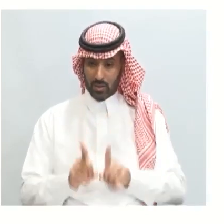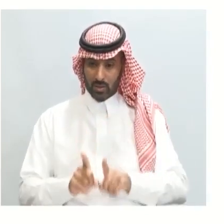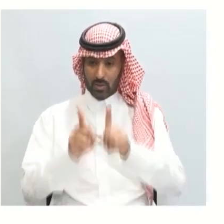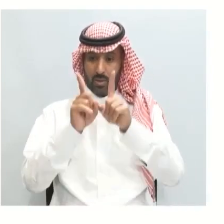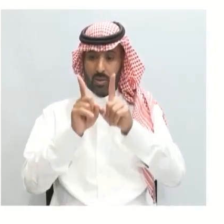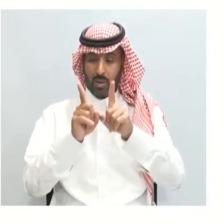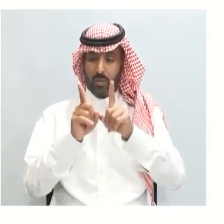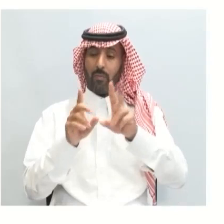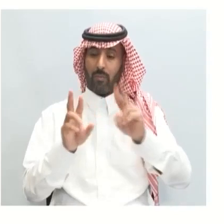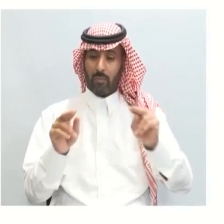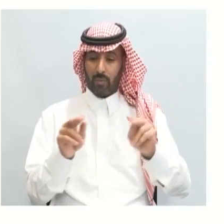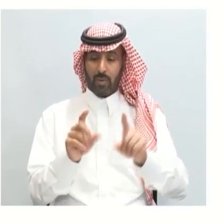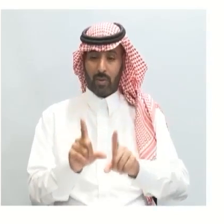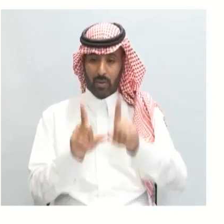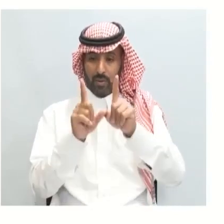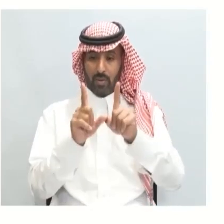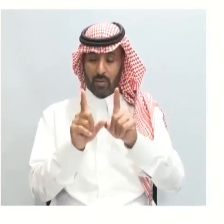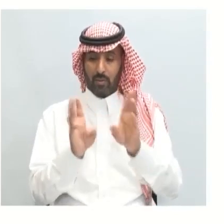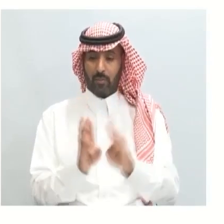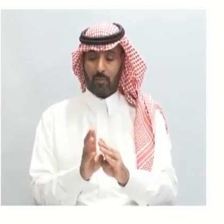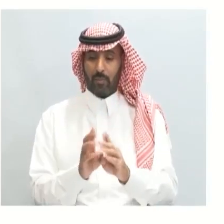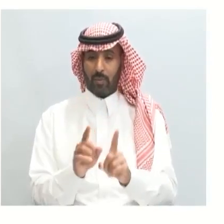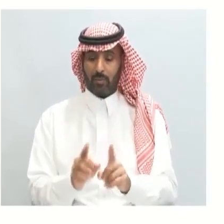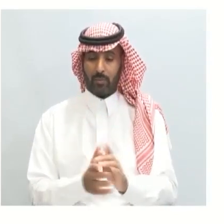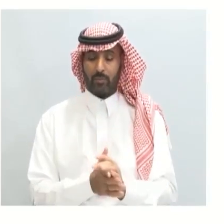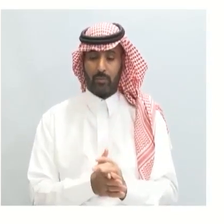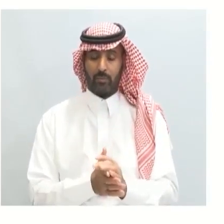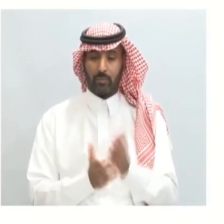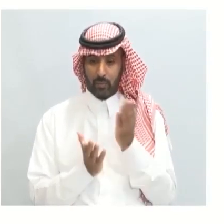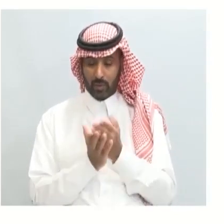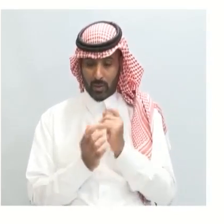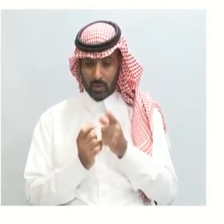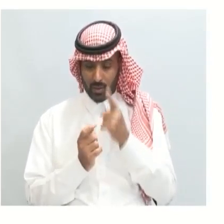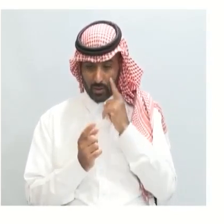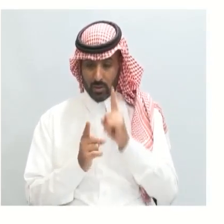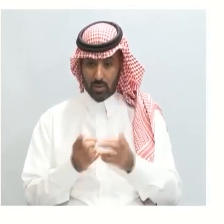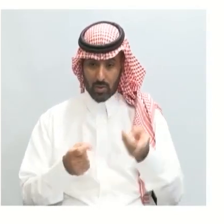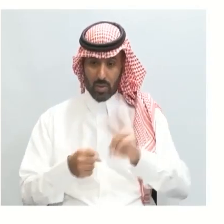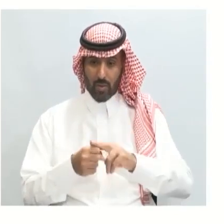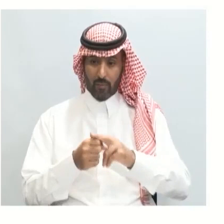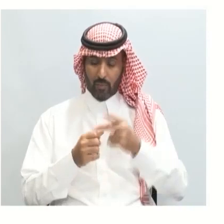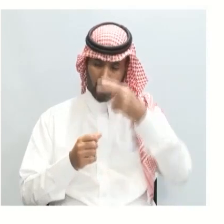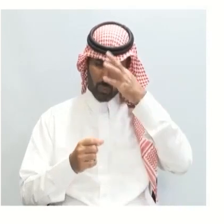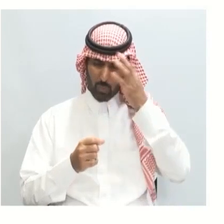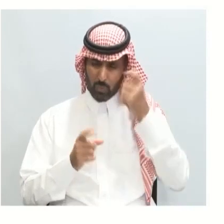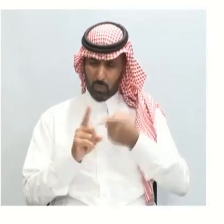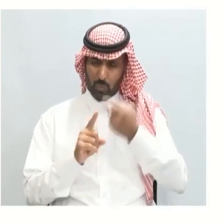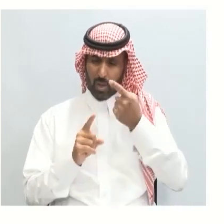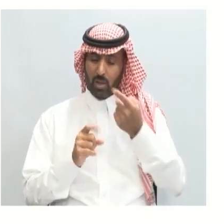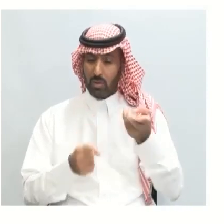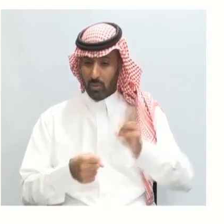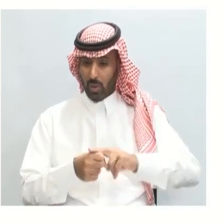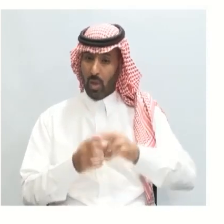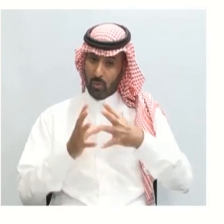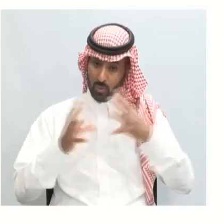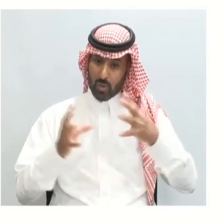تناسب طردي وايضا تناسب مباشر عند مضاعفه درجه الحراره يتضاعف الحجم كيف ذلك لاحظ